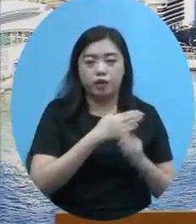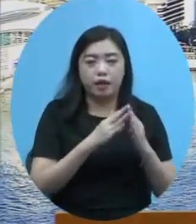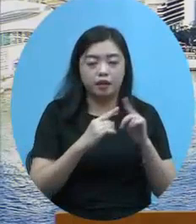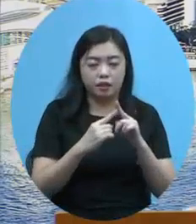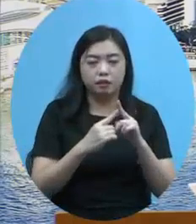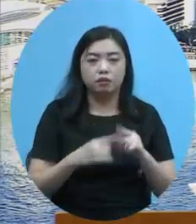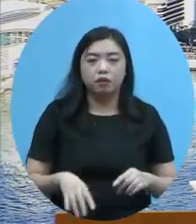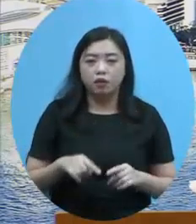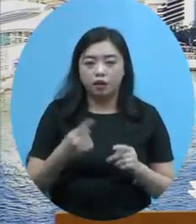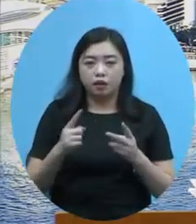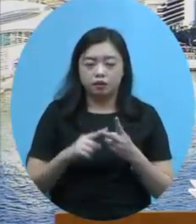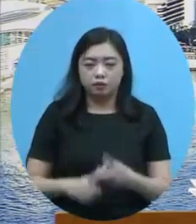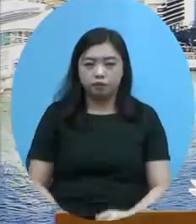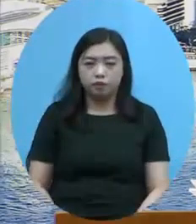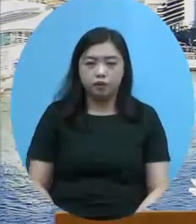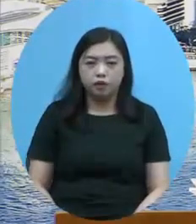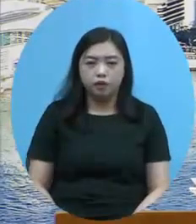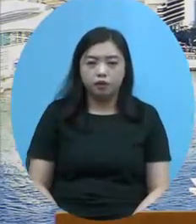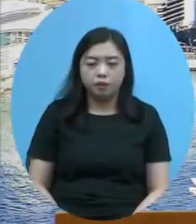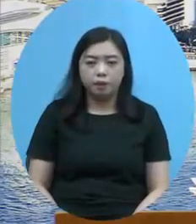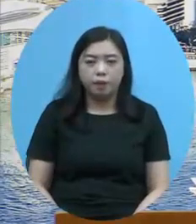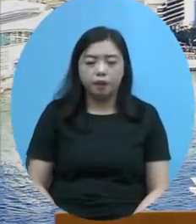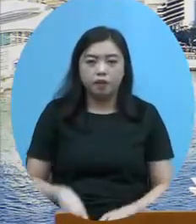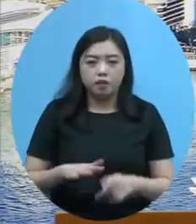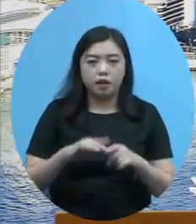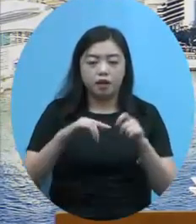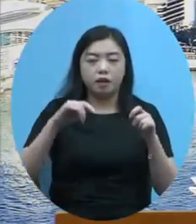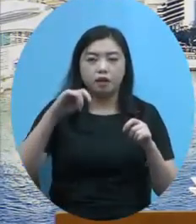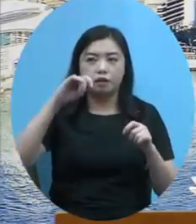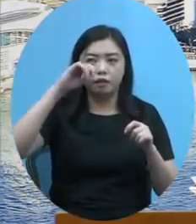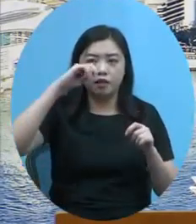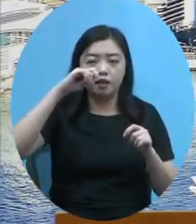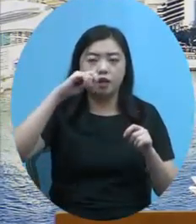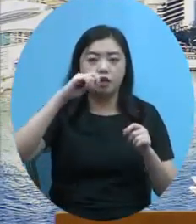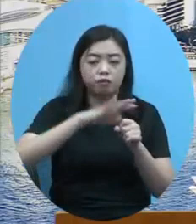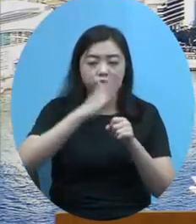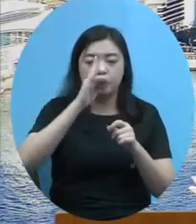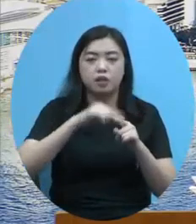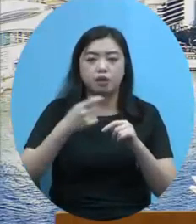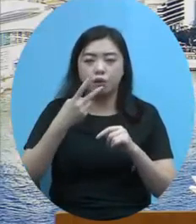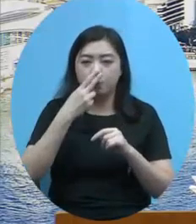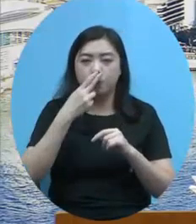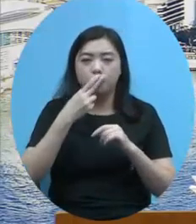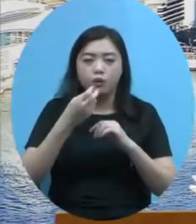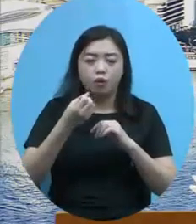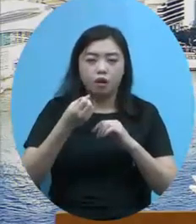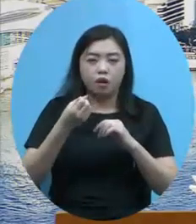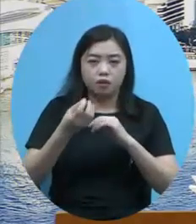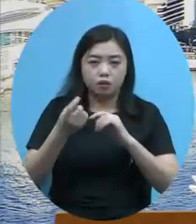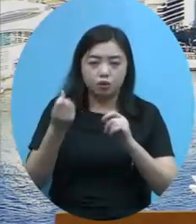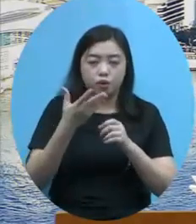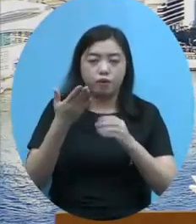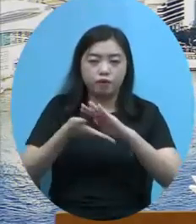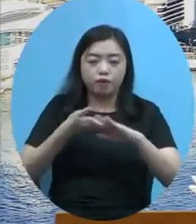人啦。咁佢另外一個屋企人因為快測陽性，咁就未證實。咁我哋相信都係 BA.4 或者 BA.5 嘅。